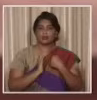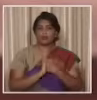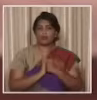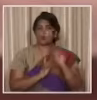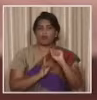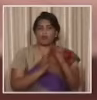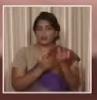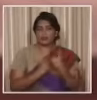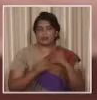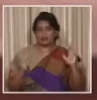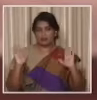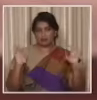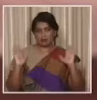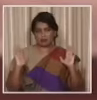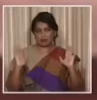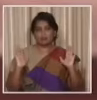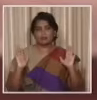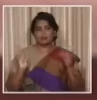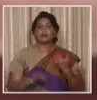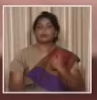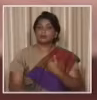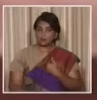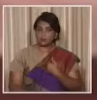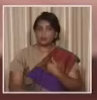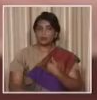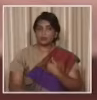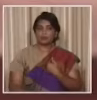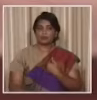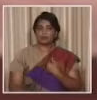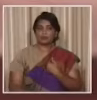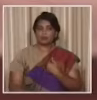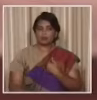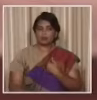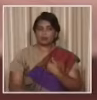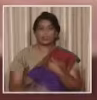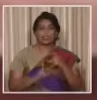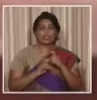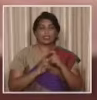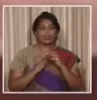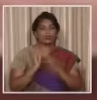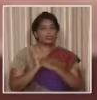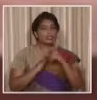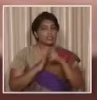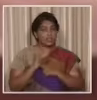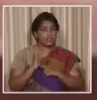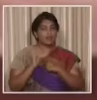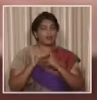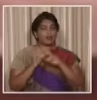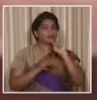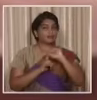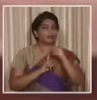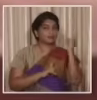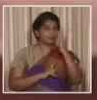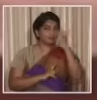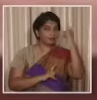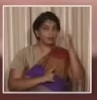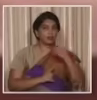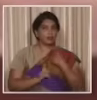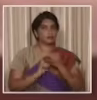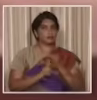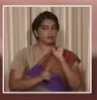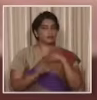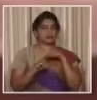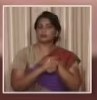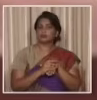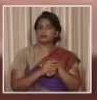මම ඒකවත් ගත්තේ නැහැ. ඒ නිසා මම ඉන්නේ එකම මේක තමයි දීමු ජයරත් මැතිතුමා හැදුවා අම්බුලාව ජයවිදත්ත සංකීර්ණය මම ඒකේ සභාපතිවරයා